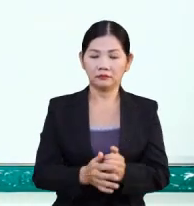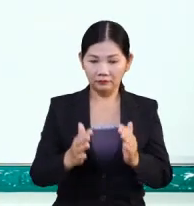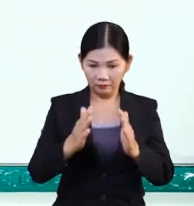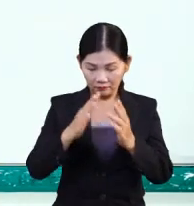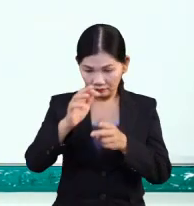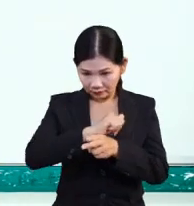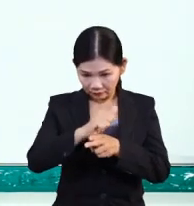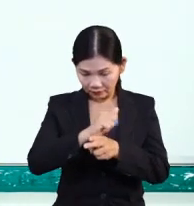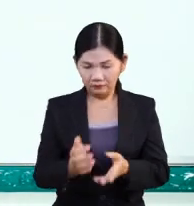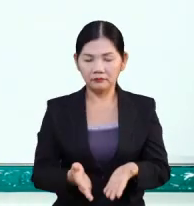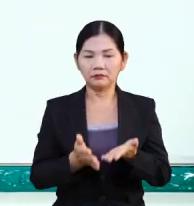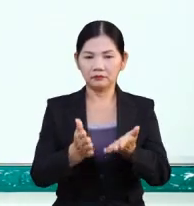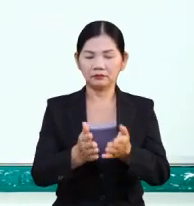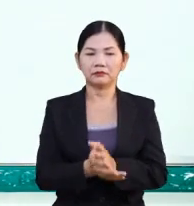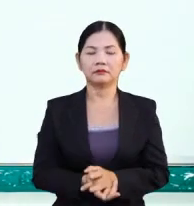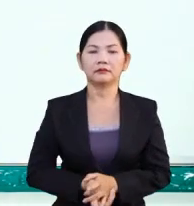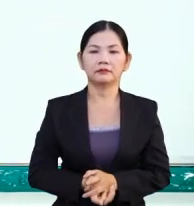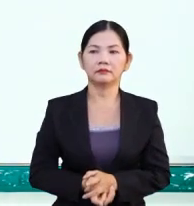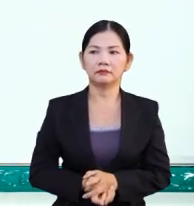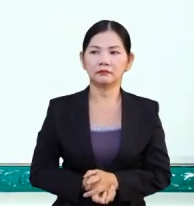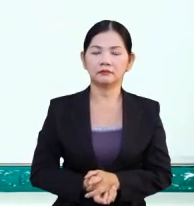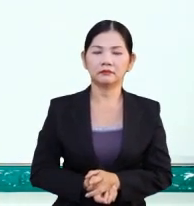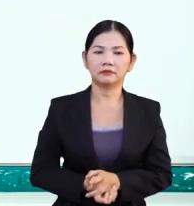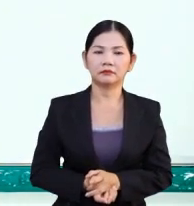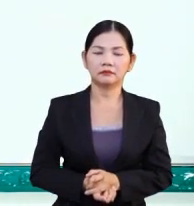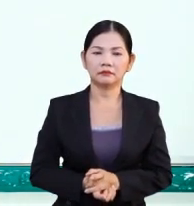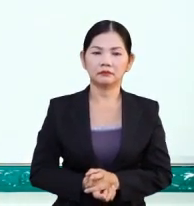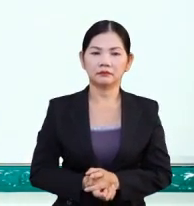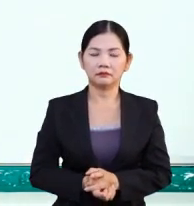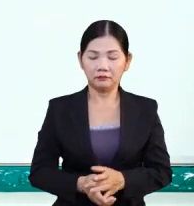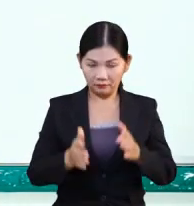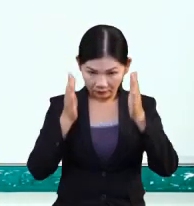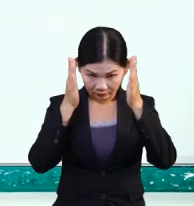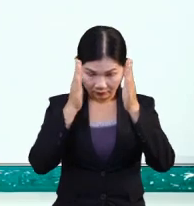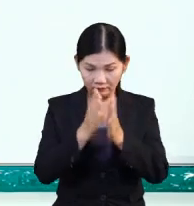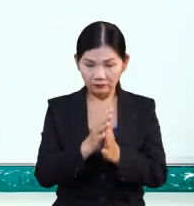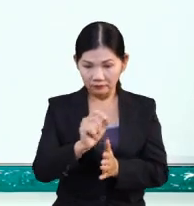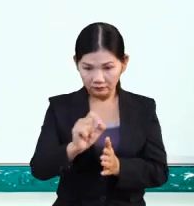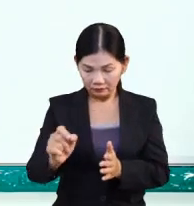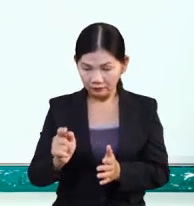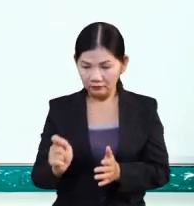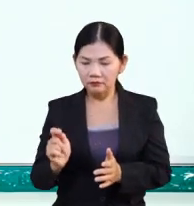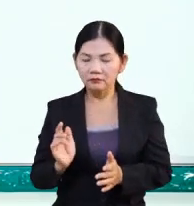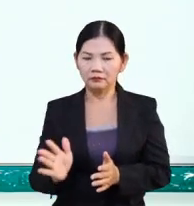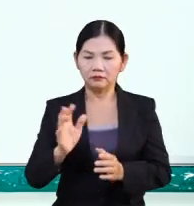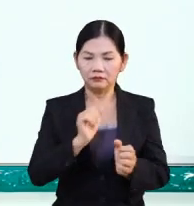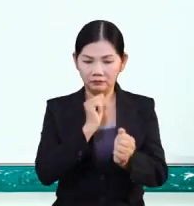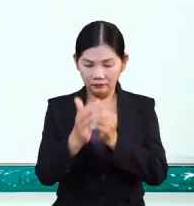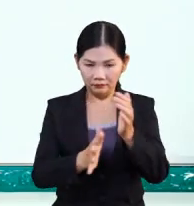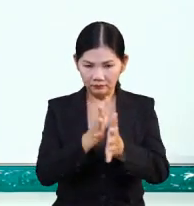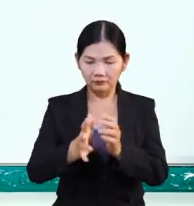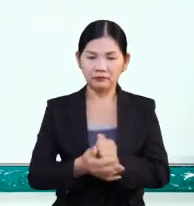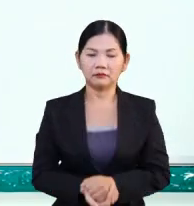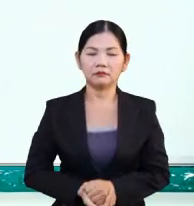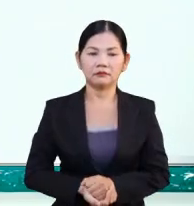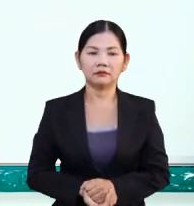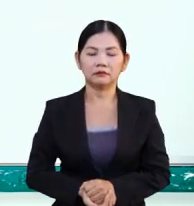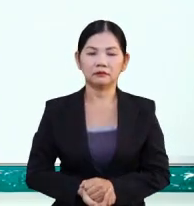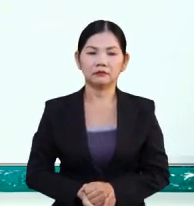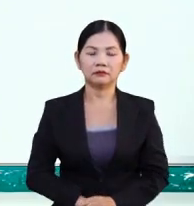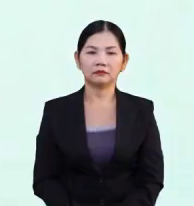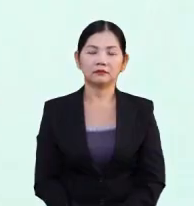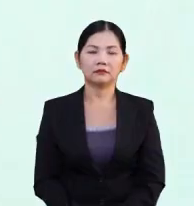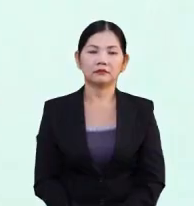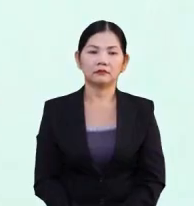cạp tia đây nên cố đã con đi nè con á. Chà, cắt đầy dục cho tục đỡ ra hôn nè con. Ta chập đán tăng ạc nì.